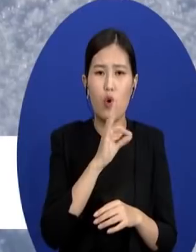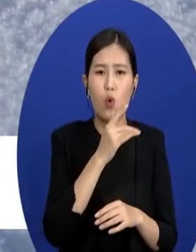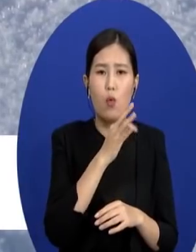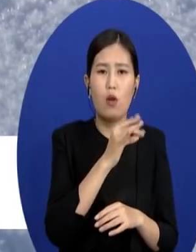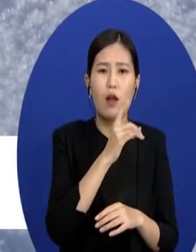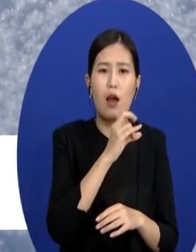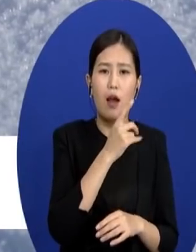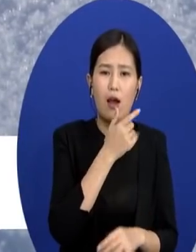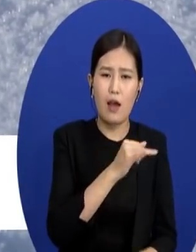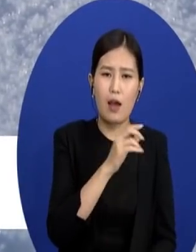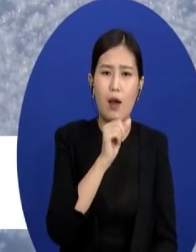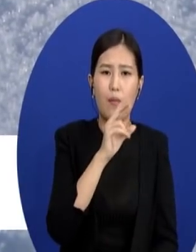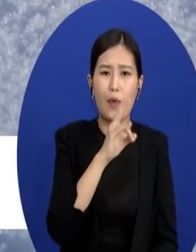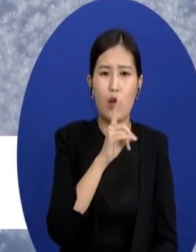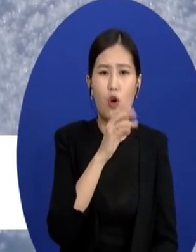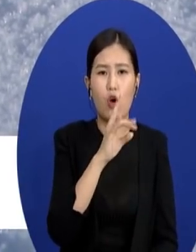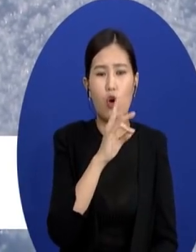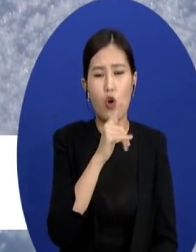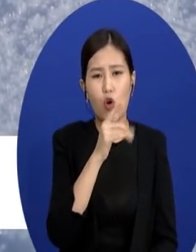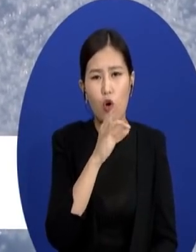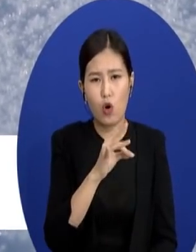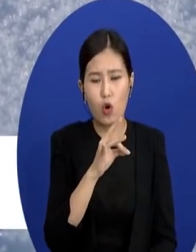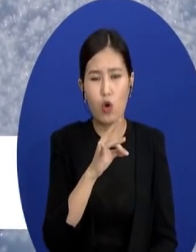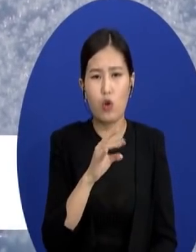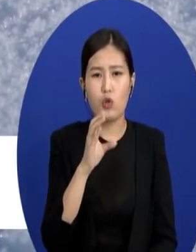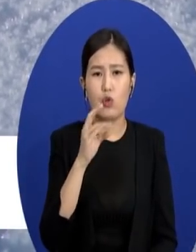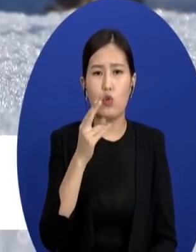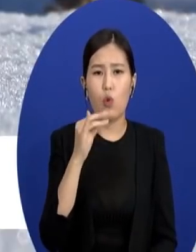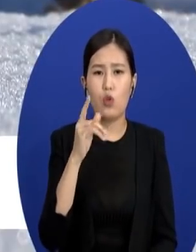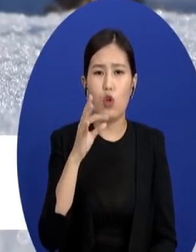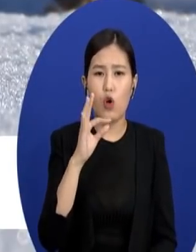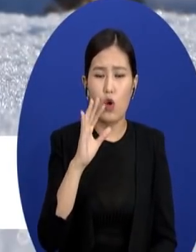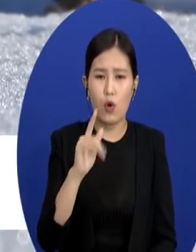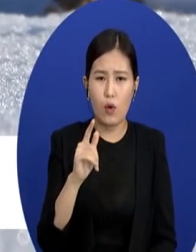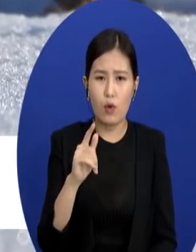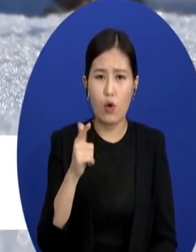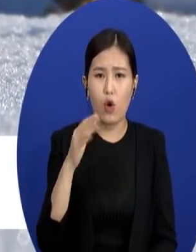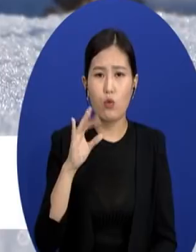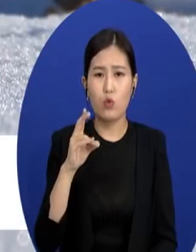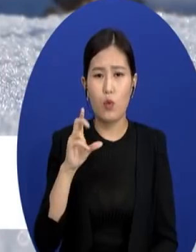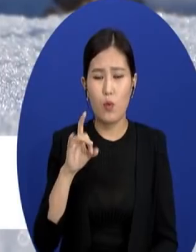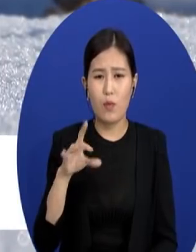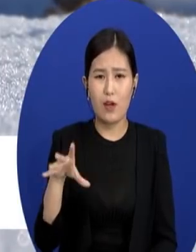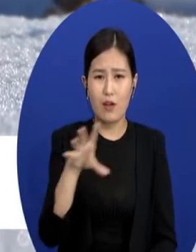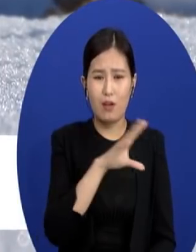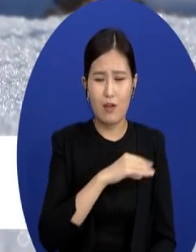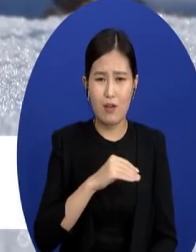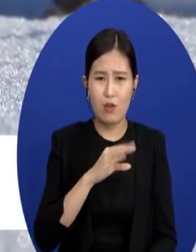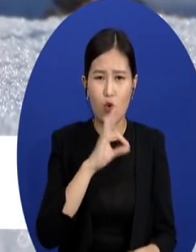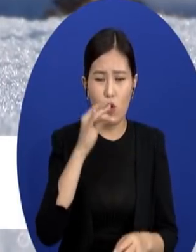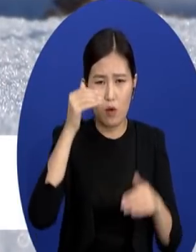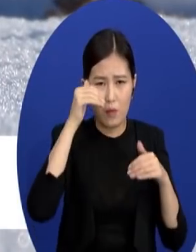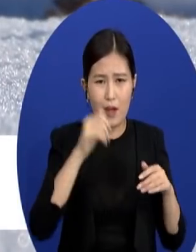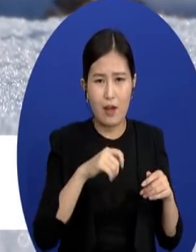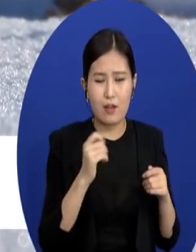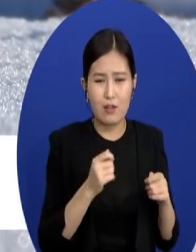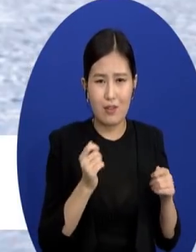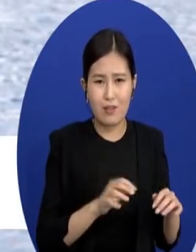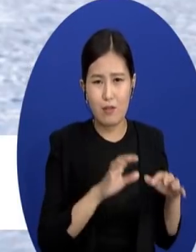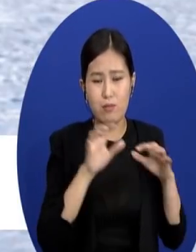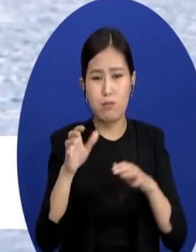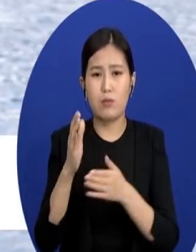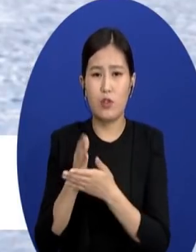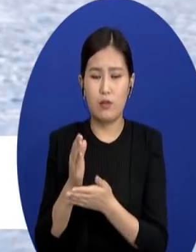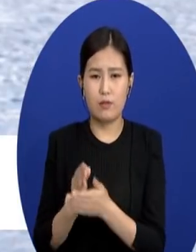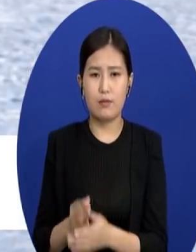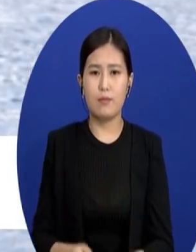Өмнөговь, Төв аймаг, Дундговь, Говь сүмбэр аймагуудын малчид отороор нутаглаж байгаа нь зарим сумдын малчтад хүндрэл үзүүлж байгаа юм а.